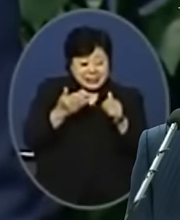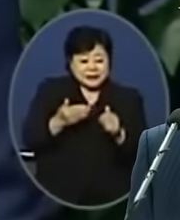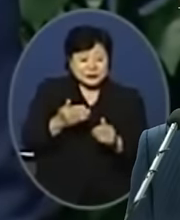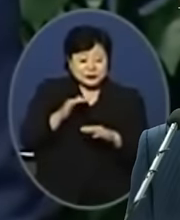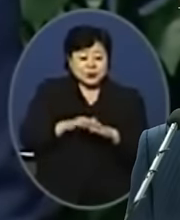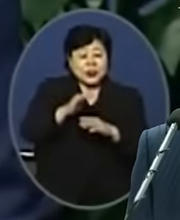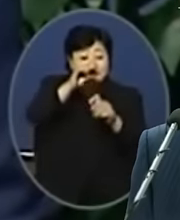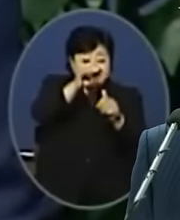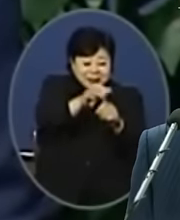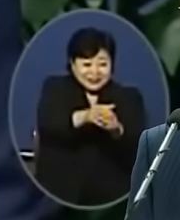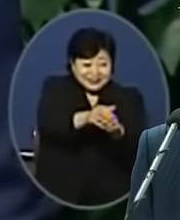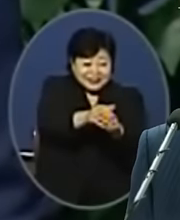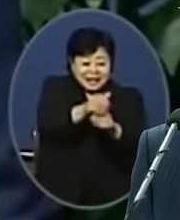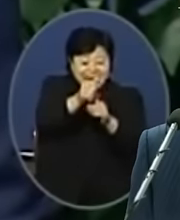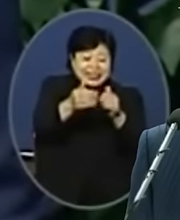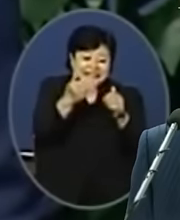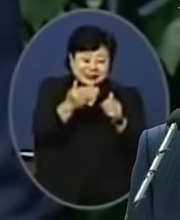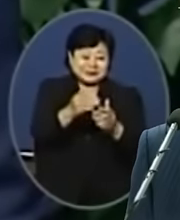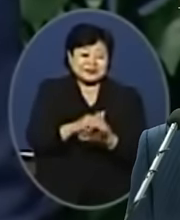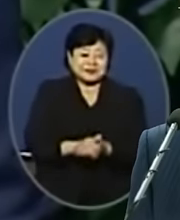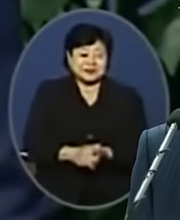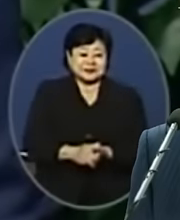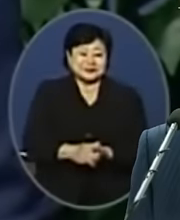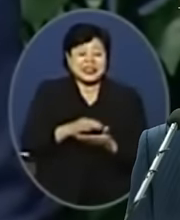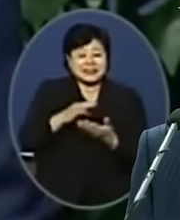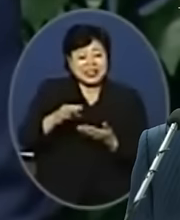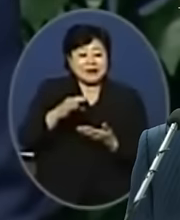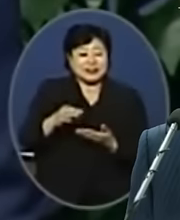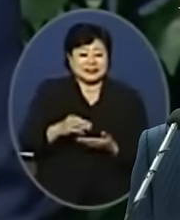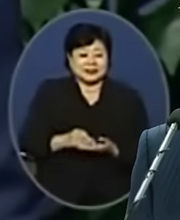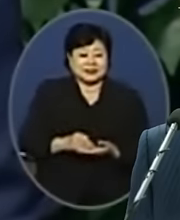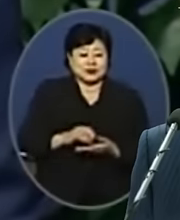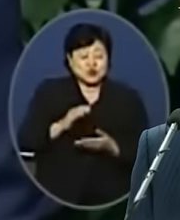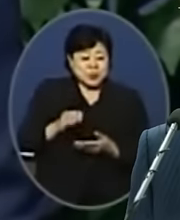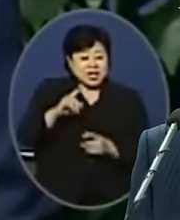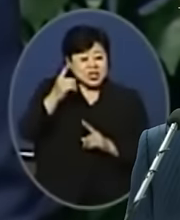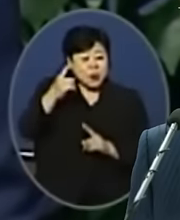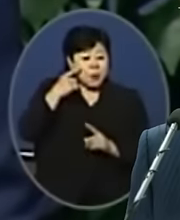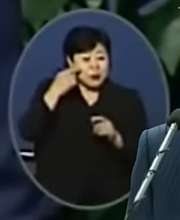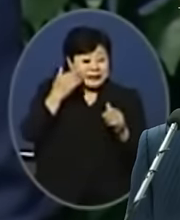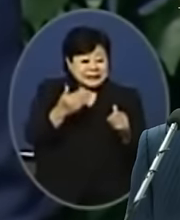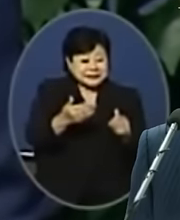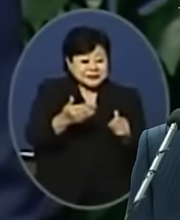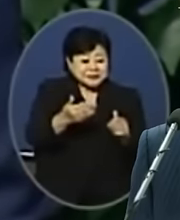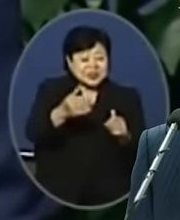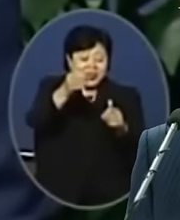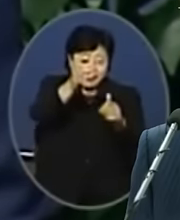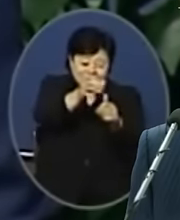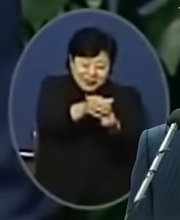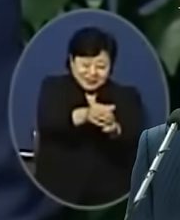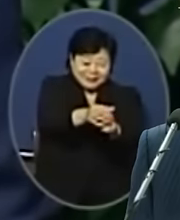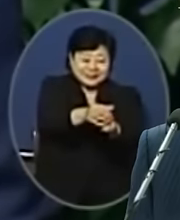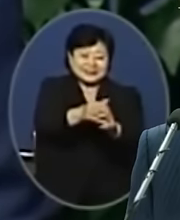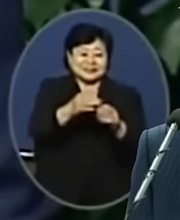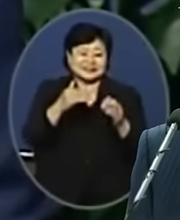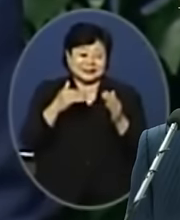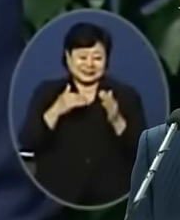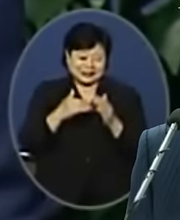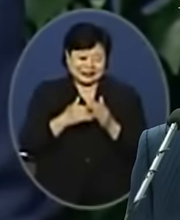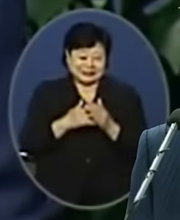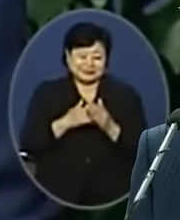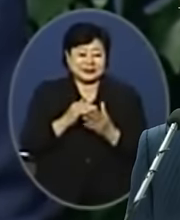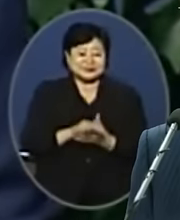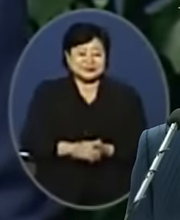손에 맡겼고 하나님이 사용하는 유능한 종 이영훈 목사를